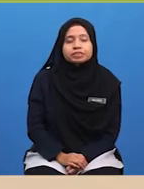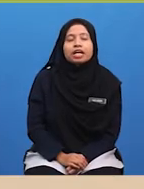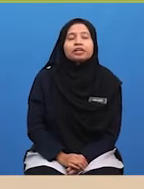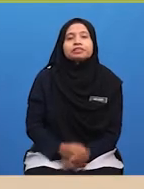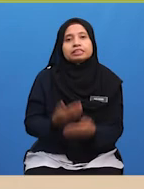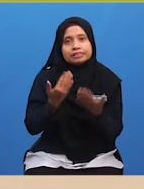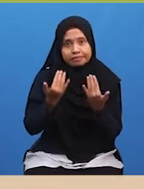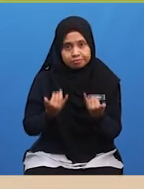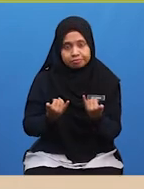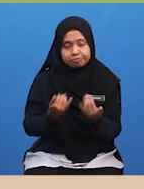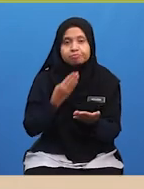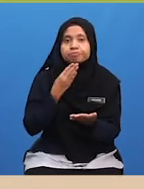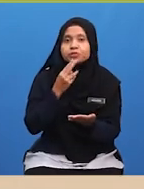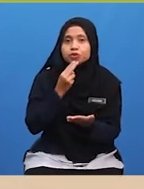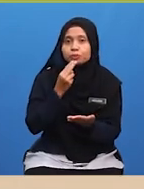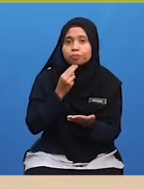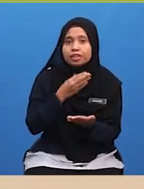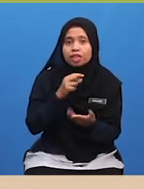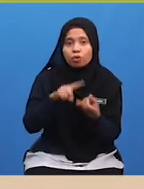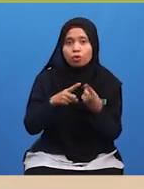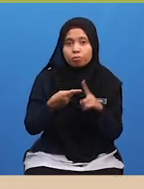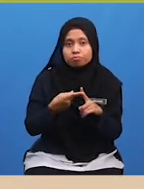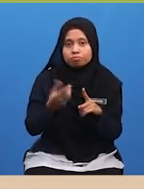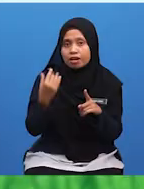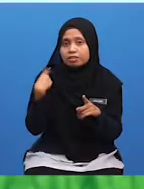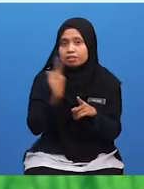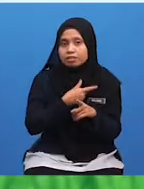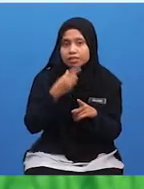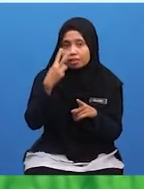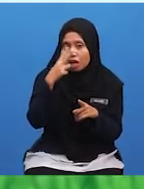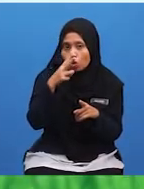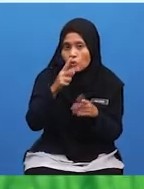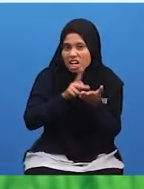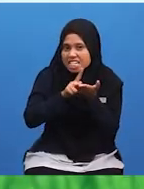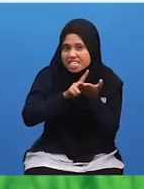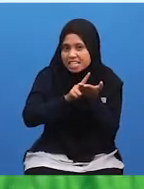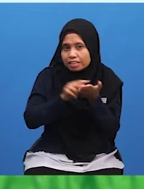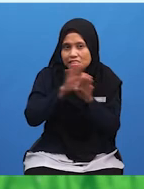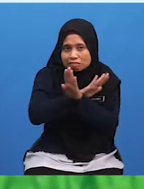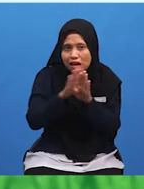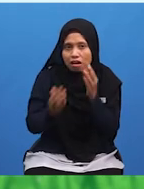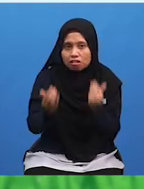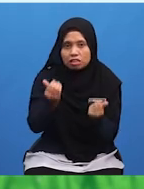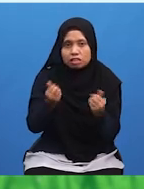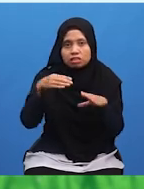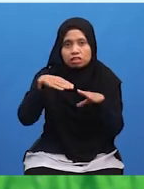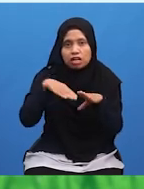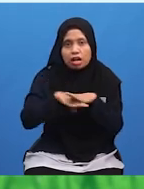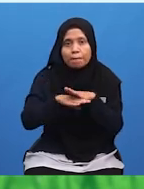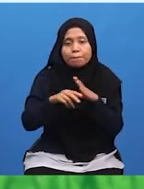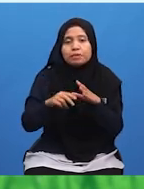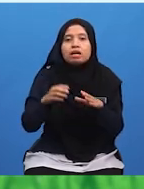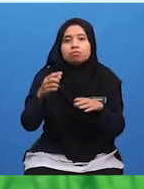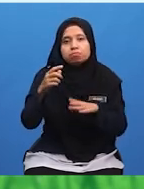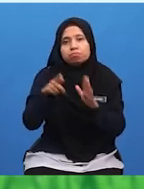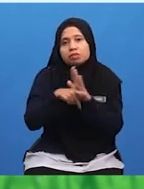Baiklah, si Comel dan murid sekalian, mari kita lihat terhadap kesan ketidakadilan dalam